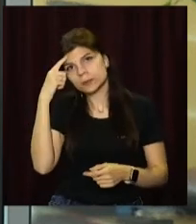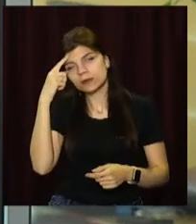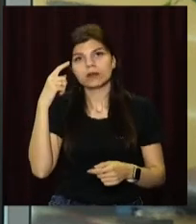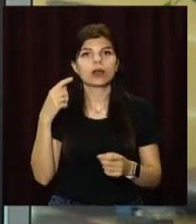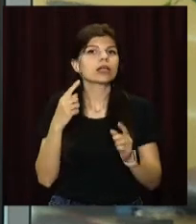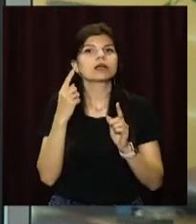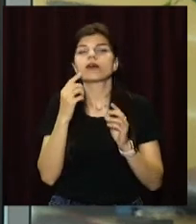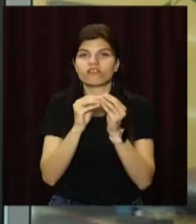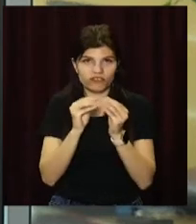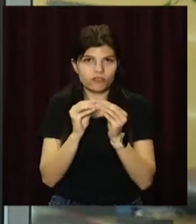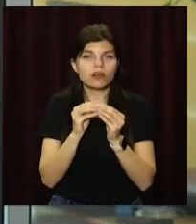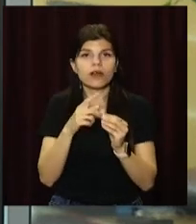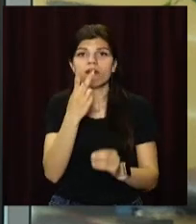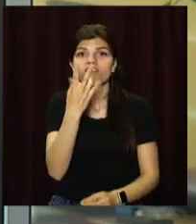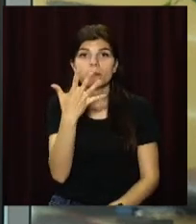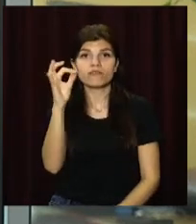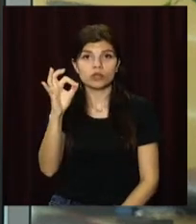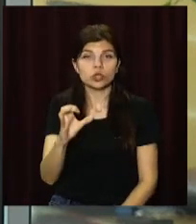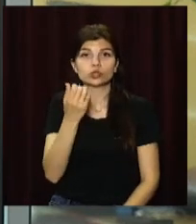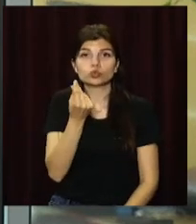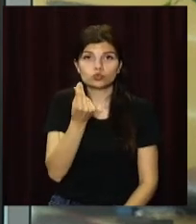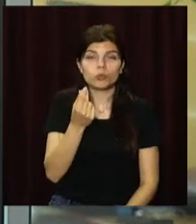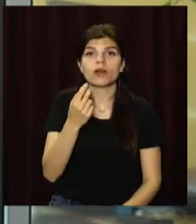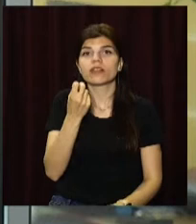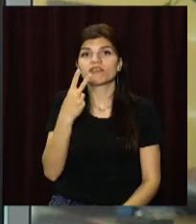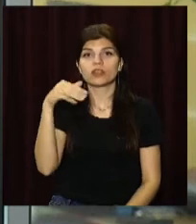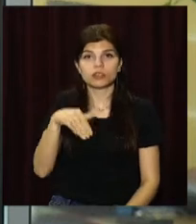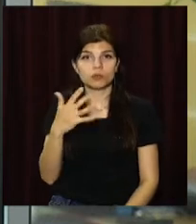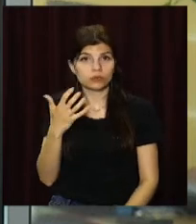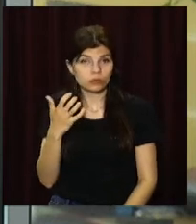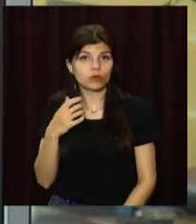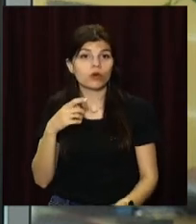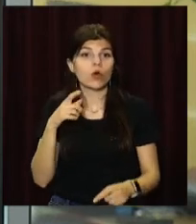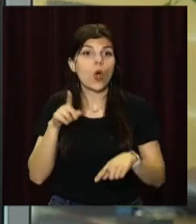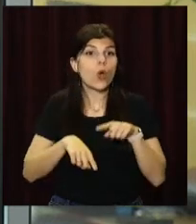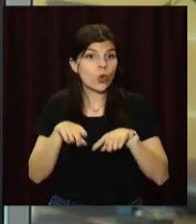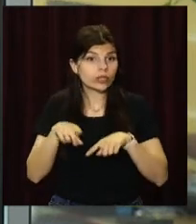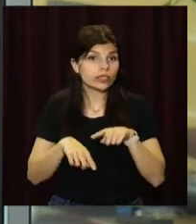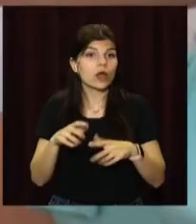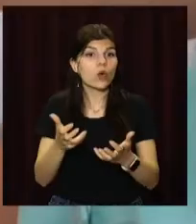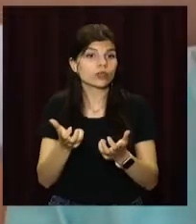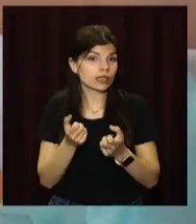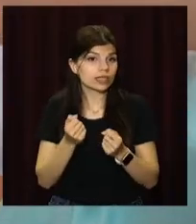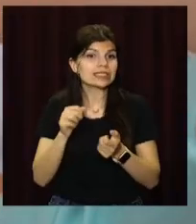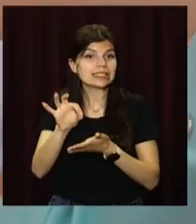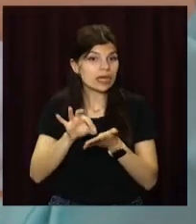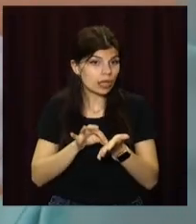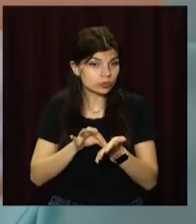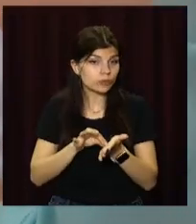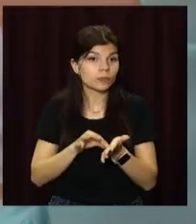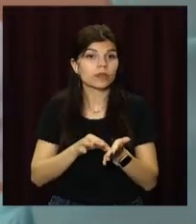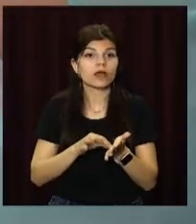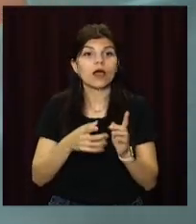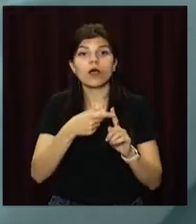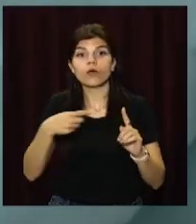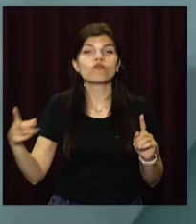не зміниться. 25% суми – 12,5 тисяч гривень родини отримуватимуть зразу. Решту